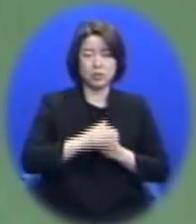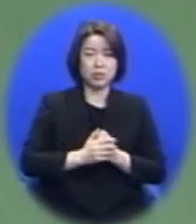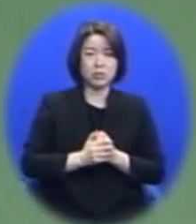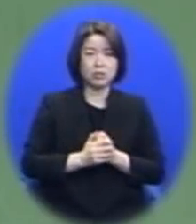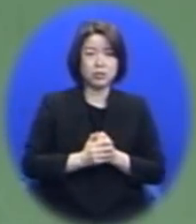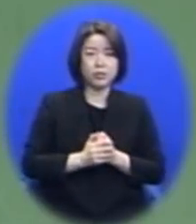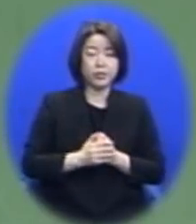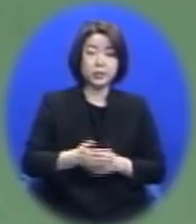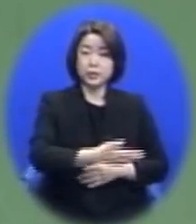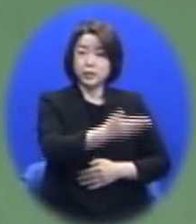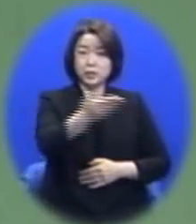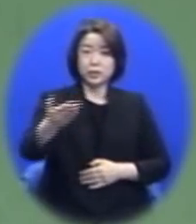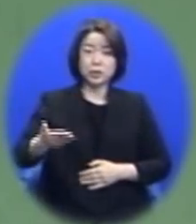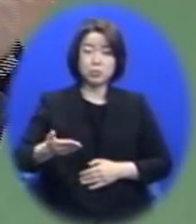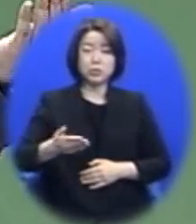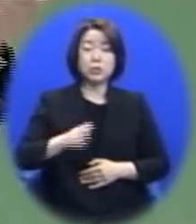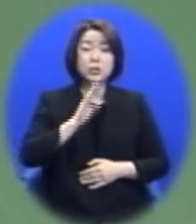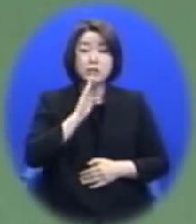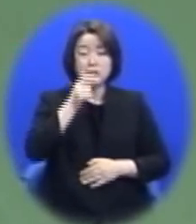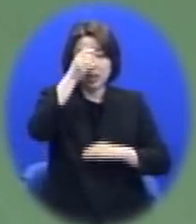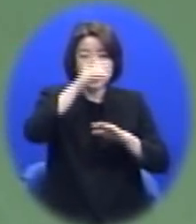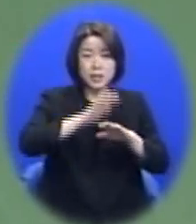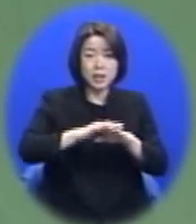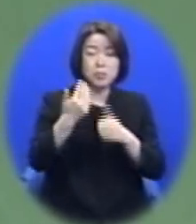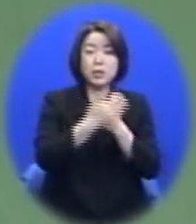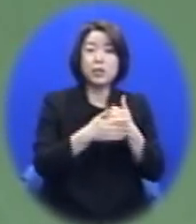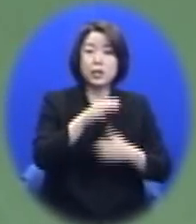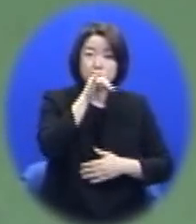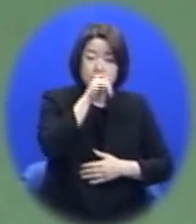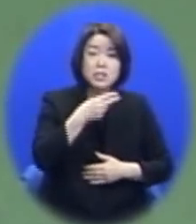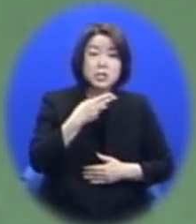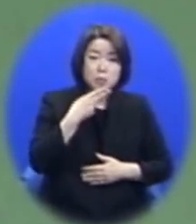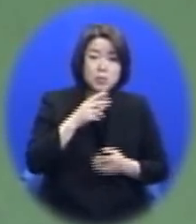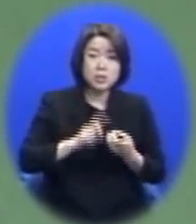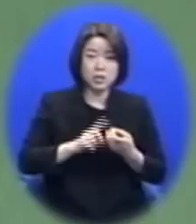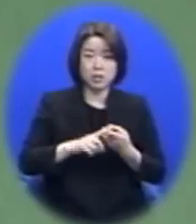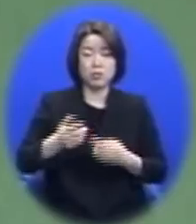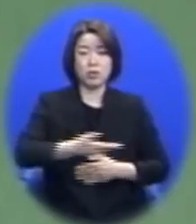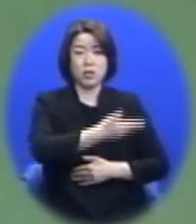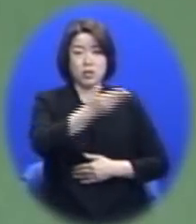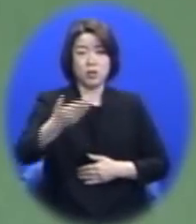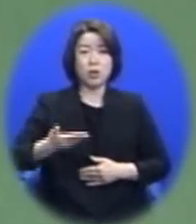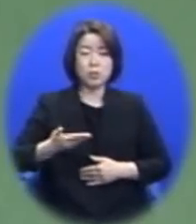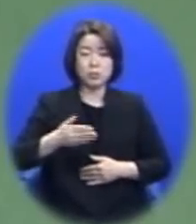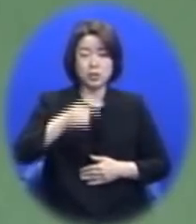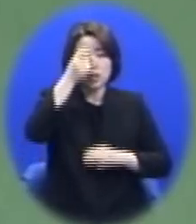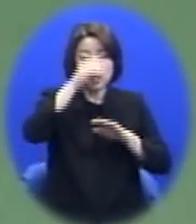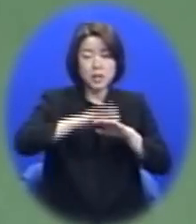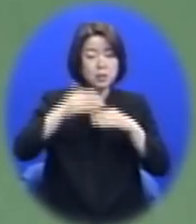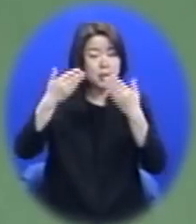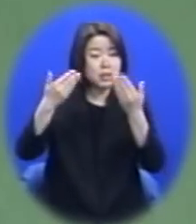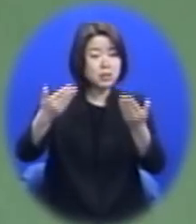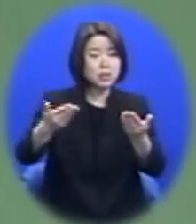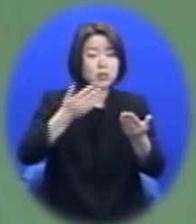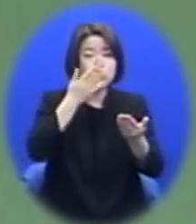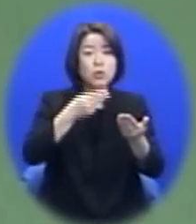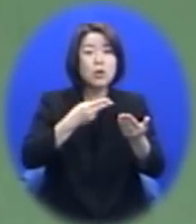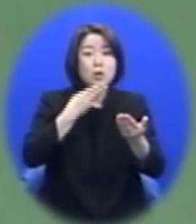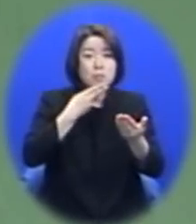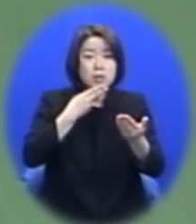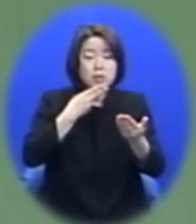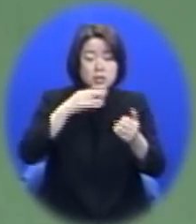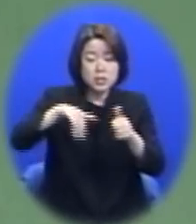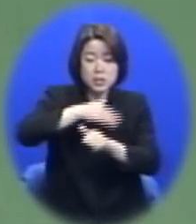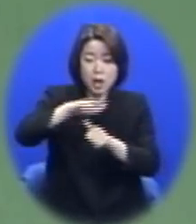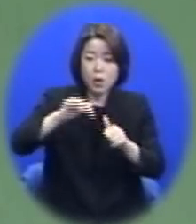여러분도 여러분에게 진짜 예배의 은혜가 있는지 아닌지는요 여러분이 예배 드릴 수 없는 순간이 가보면